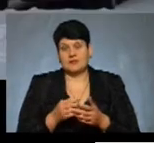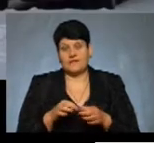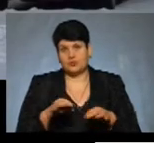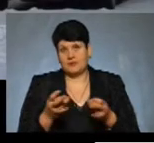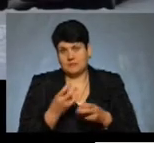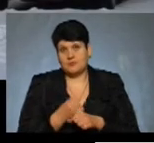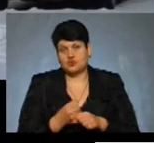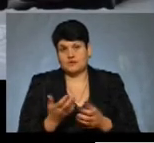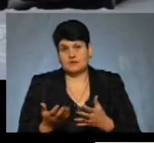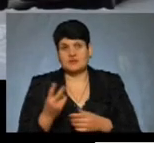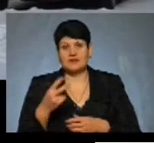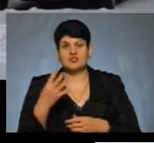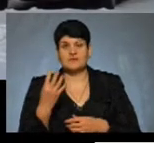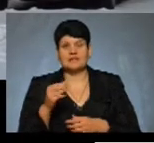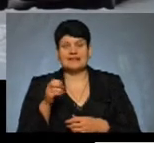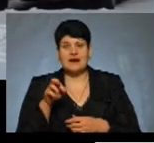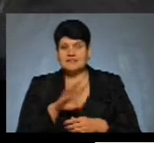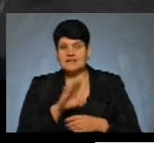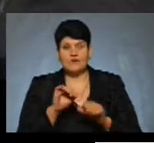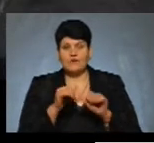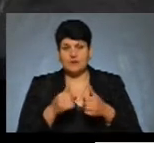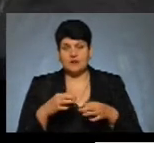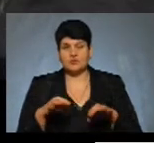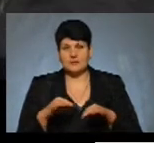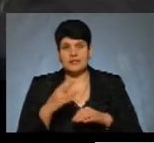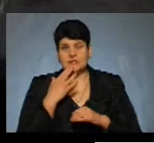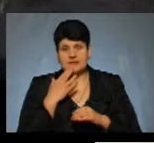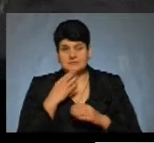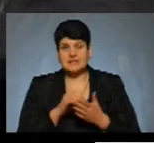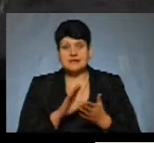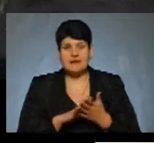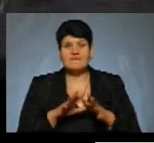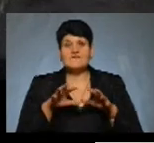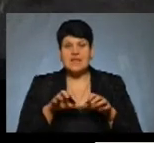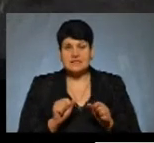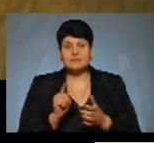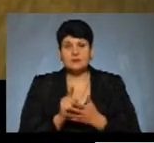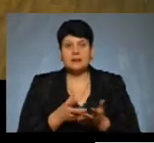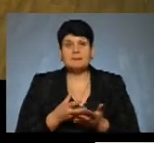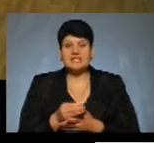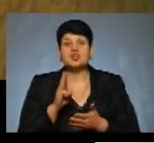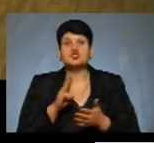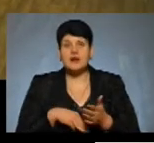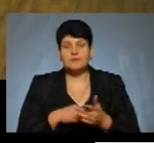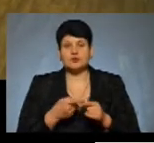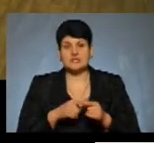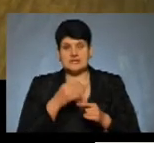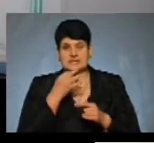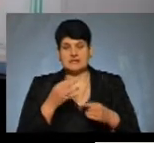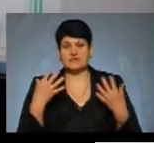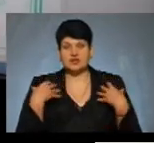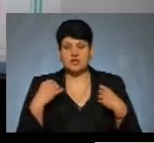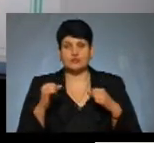З 24 травня за неоформлений автомобіль на іноземній реєстрації власник мусить сплатити штраф. Про це розповів начальник